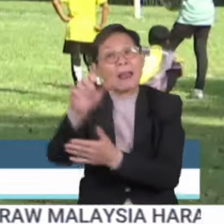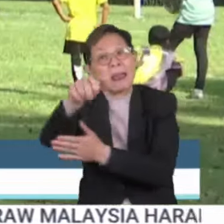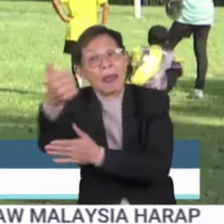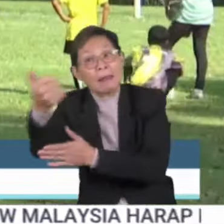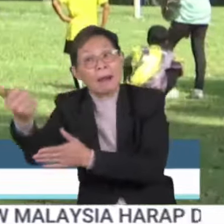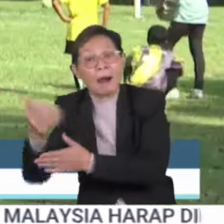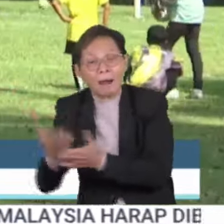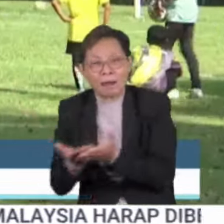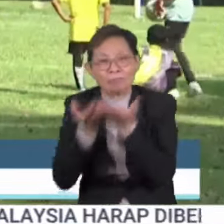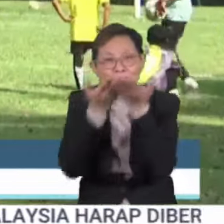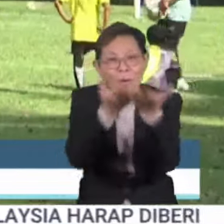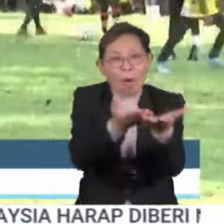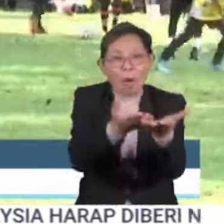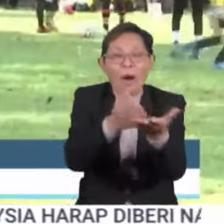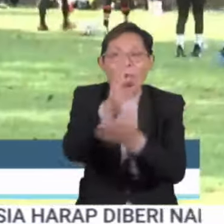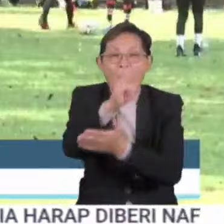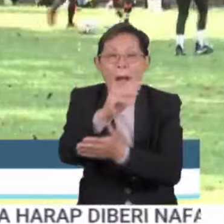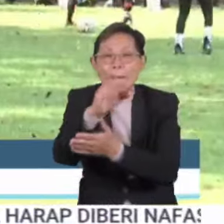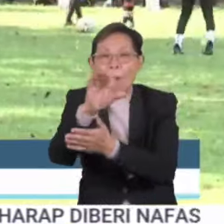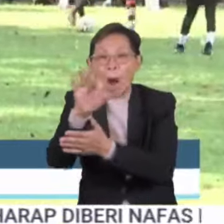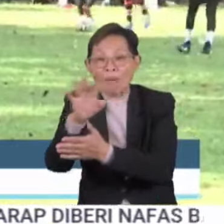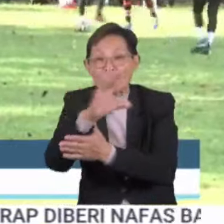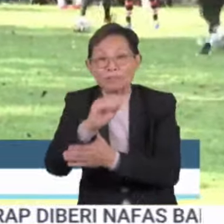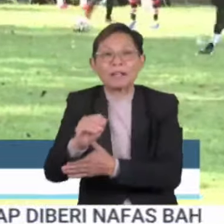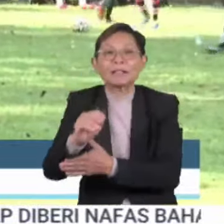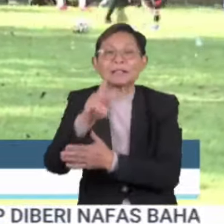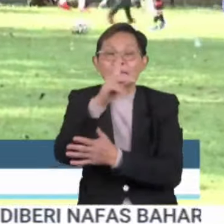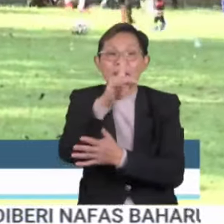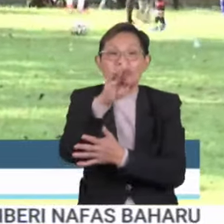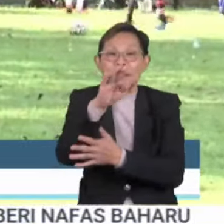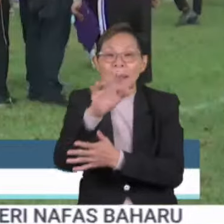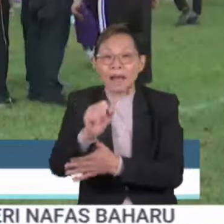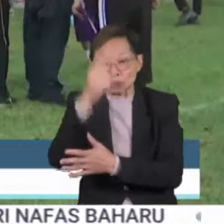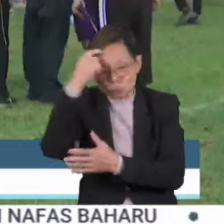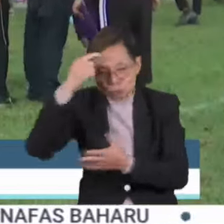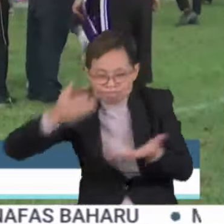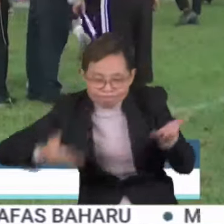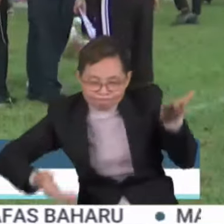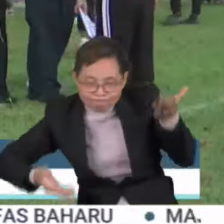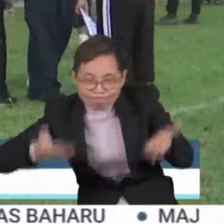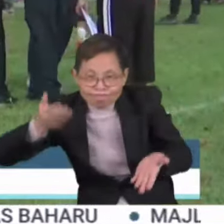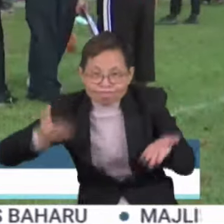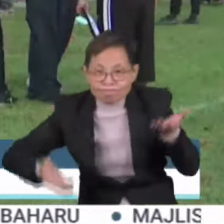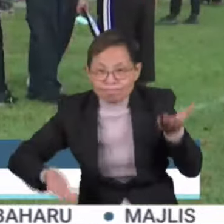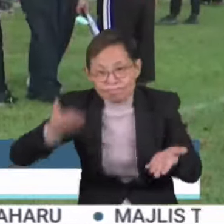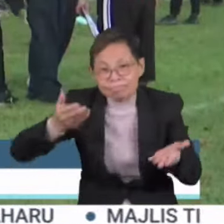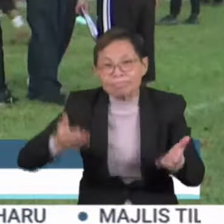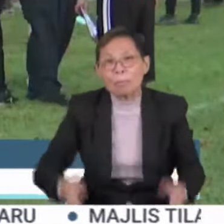akan dibawa kepada Kementerian Kewangan dan Kementerian Belia dan Sukan untuk pertimbangan sewajarnya.